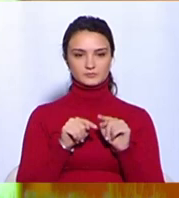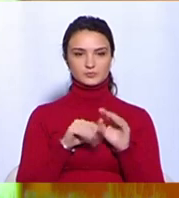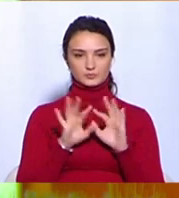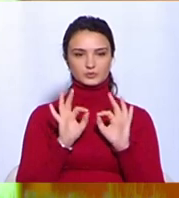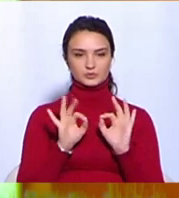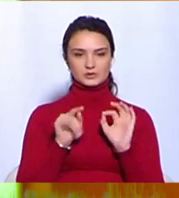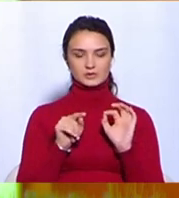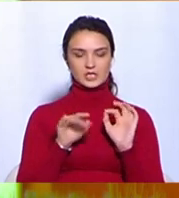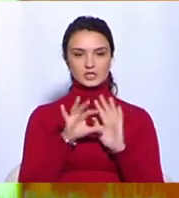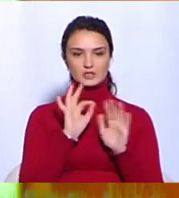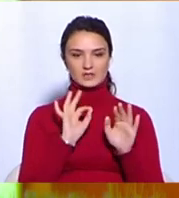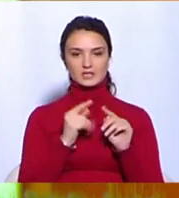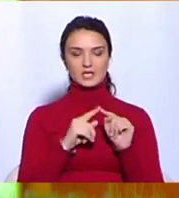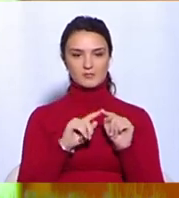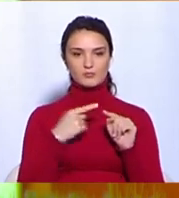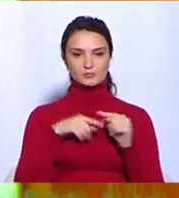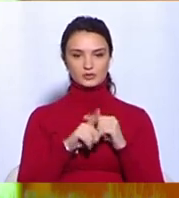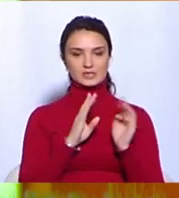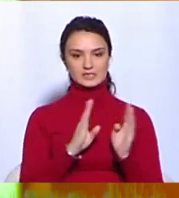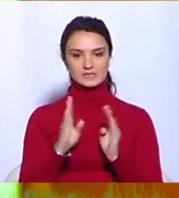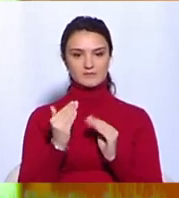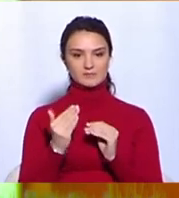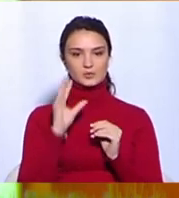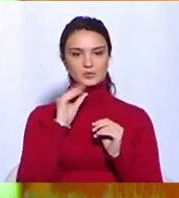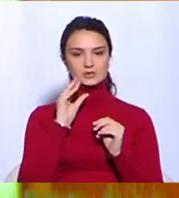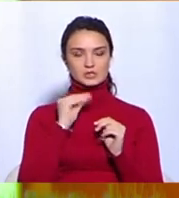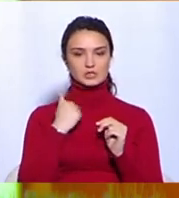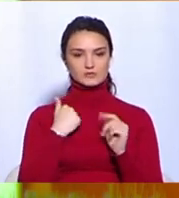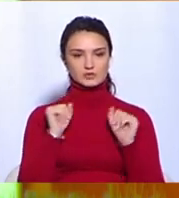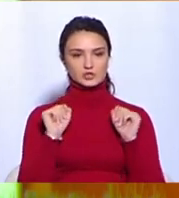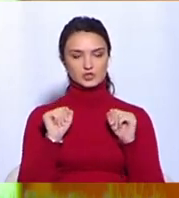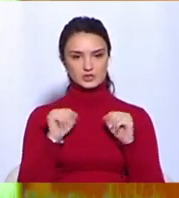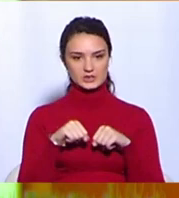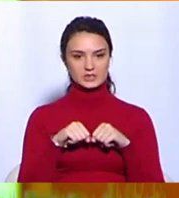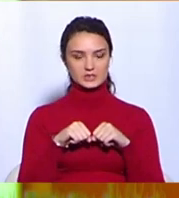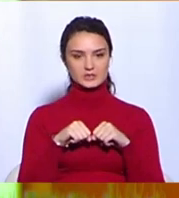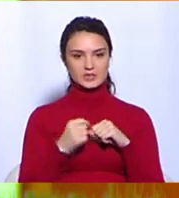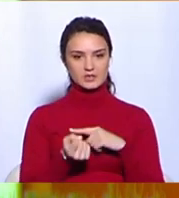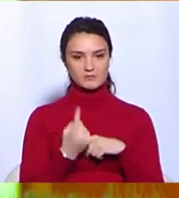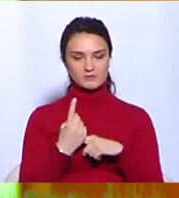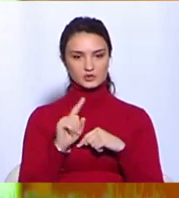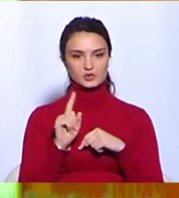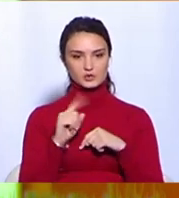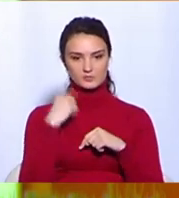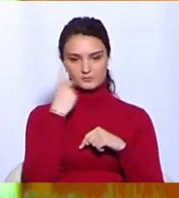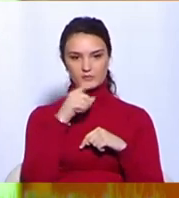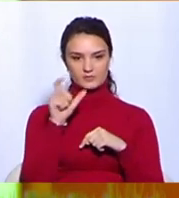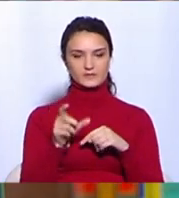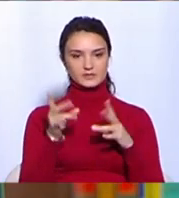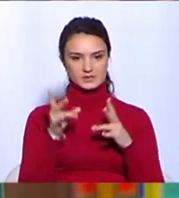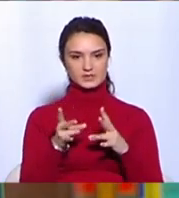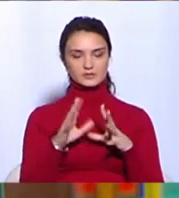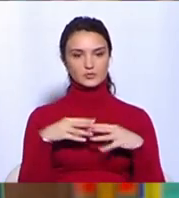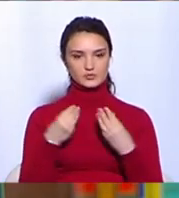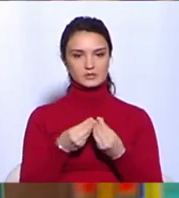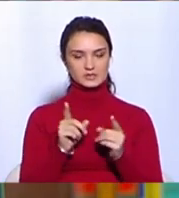უბრალოდ ცხოვრების წესის არჩევანიდან გამომდინარე ქცევები, როდესაც ჩვენ შეიძლება აღმოვაჩინოთ, რომ პიროვნებაც დაზარალდა,